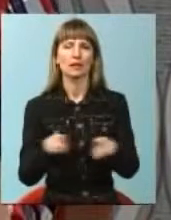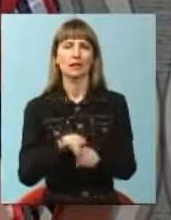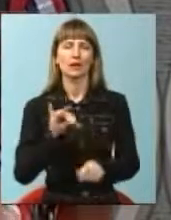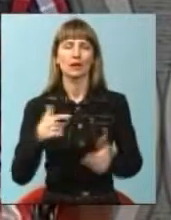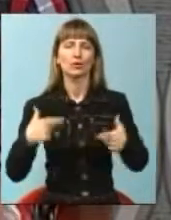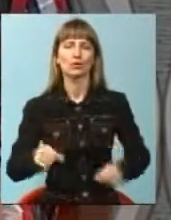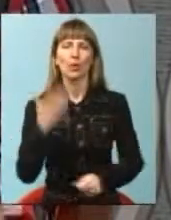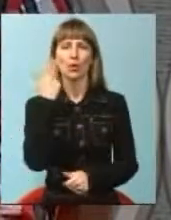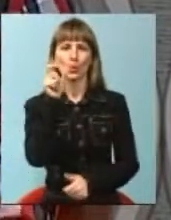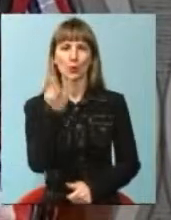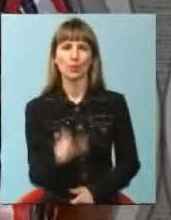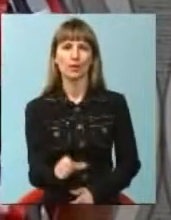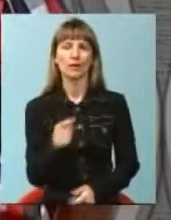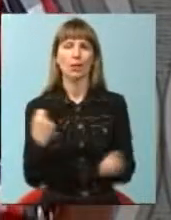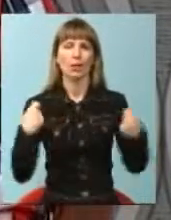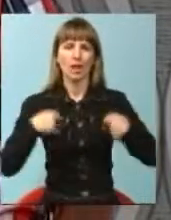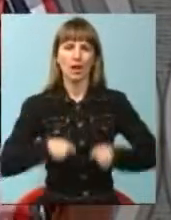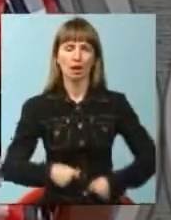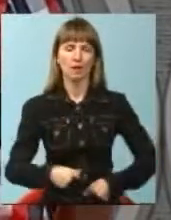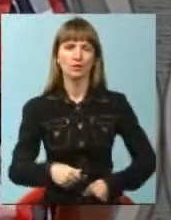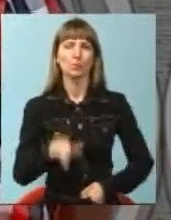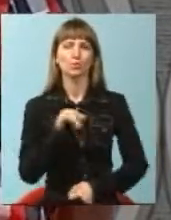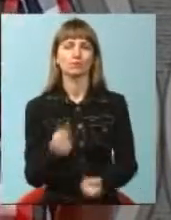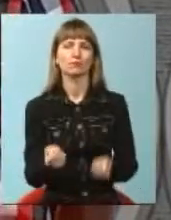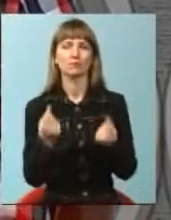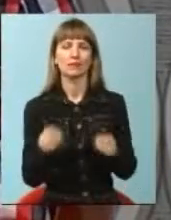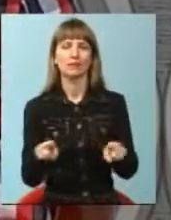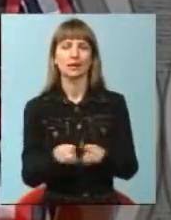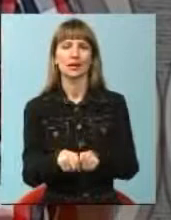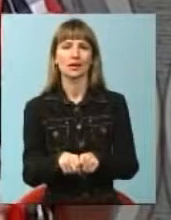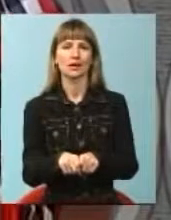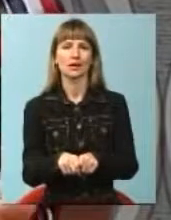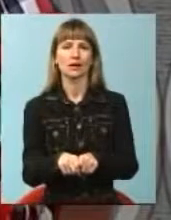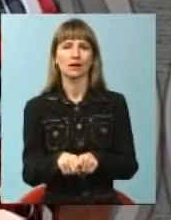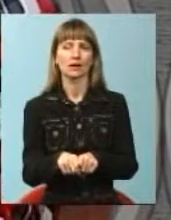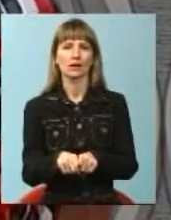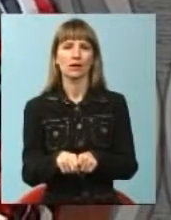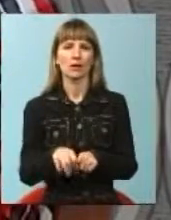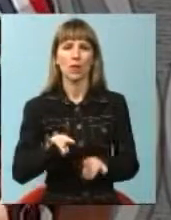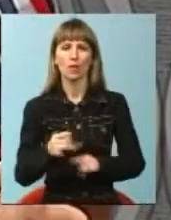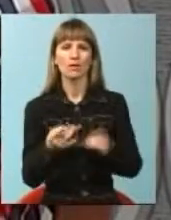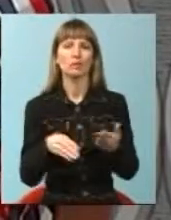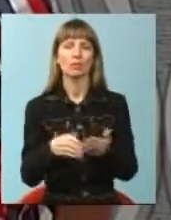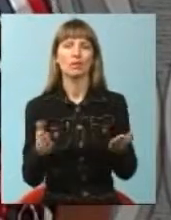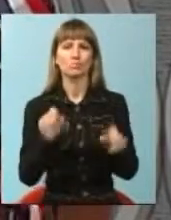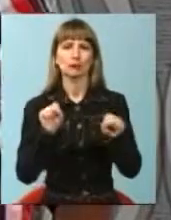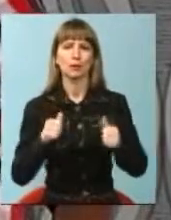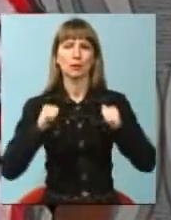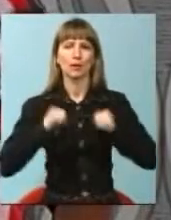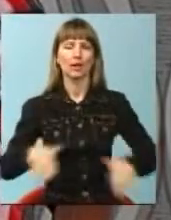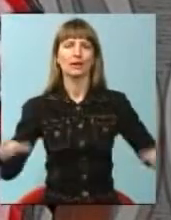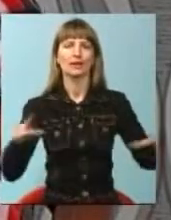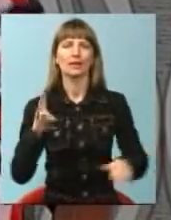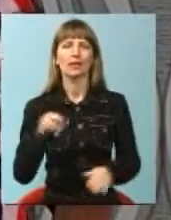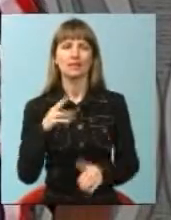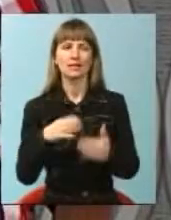костюм. Коли людина його одягає, в неї з'являються такі отвори, і за допомогою яких вона може просто спокійно літати